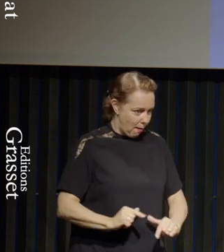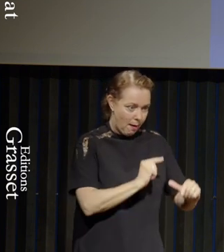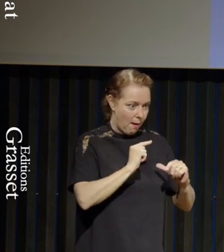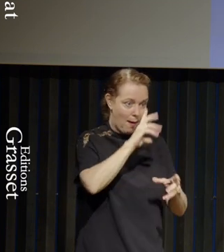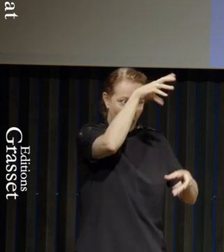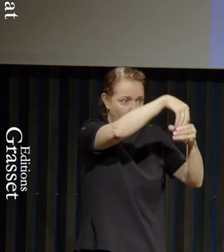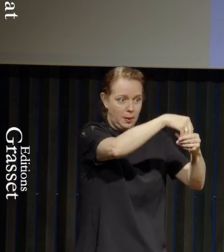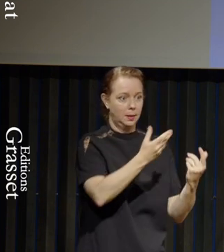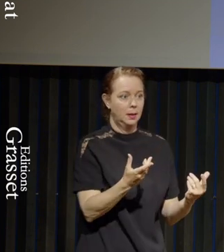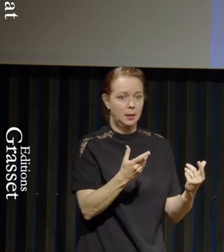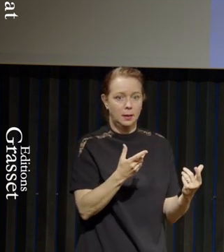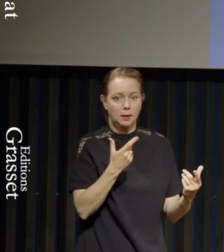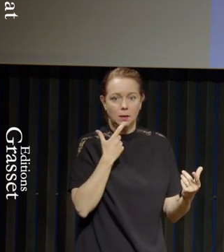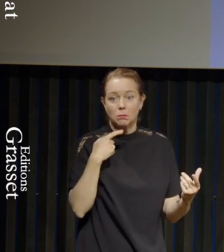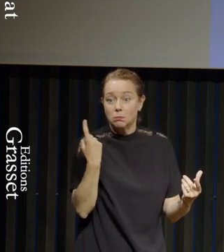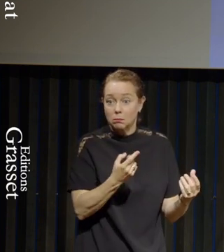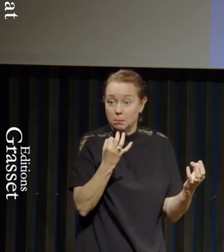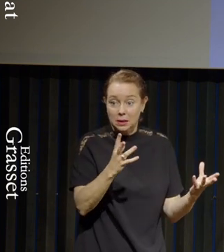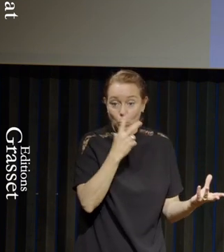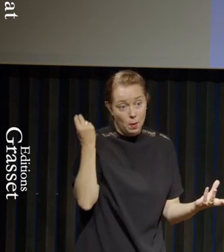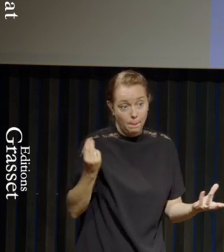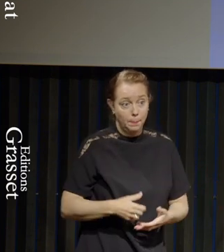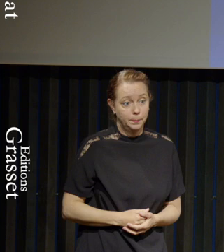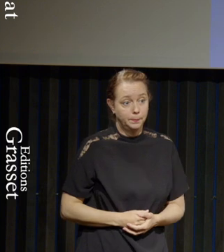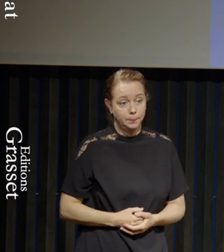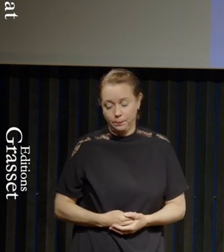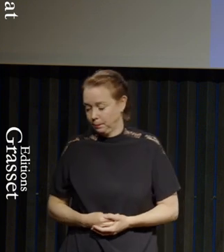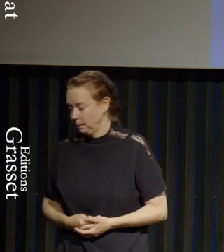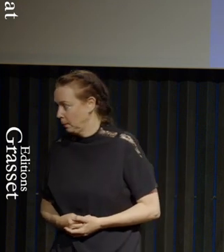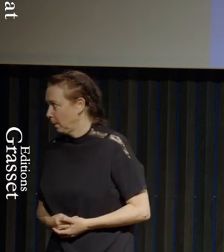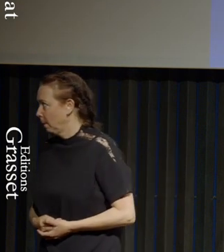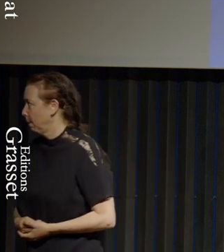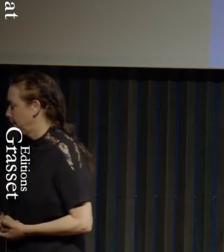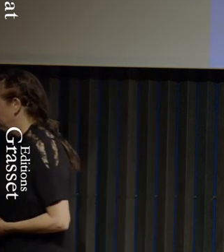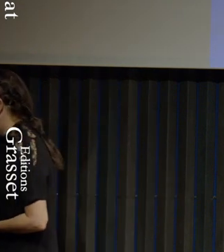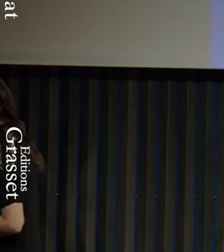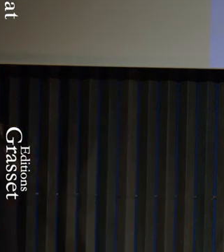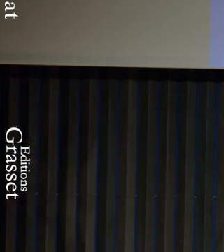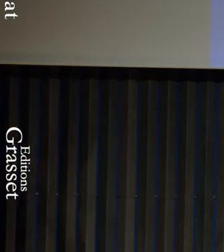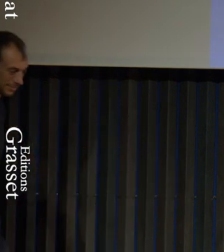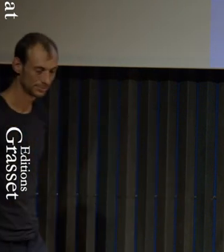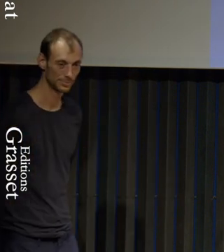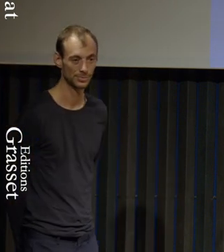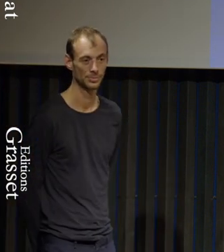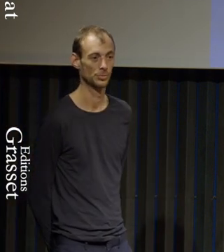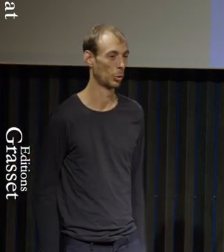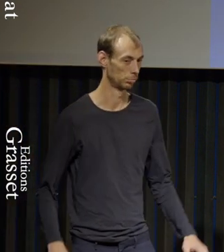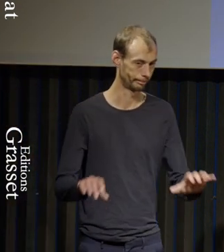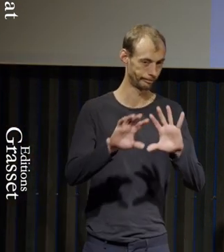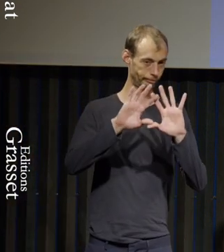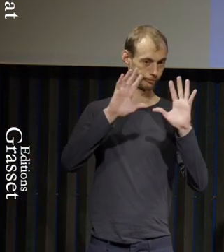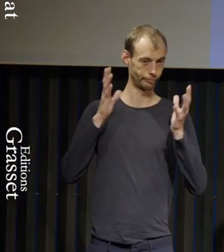fait de nous des êtres humains. Alors, partant de là, on a donc fait un pas de côté. Ça n'est pas un